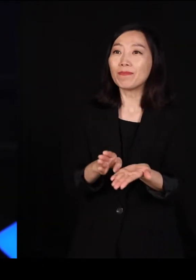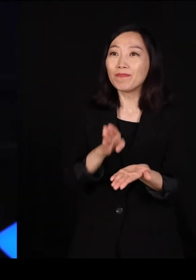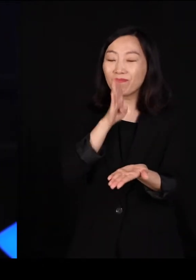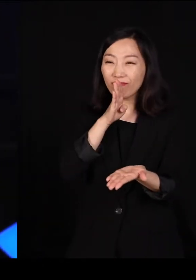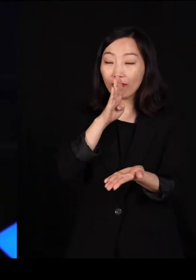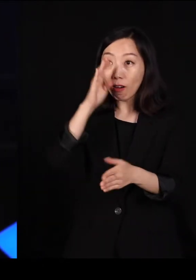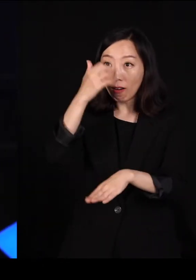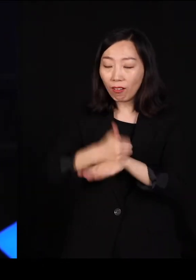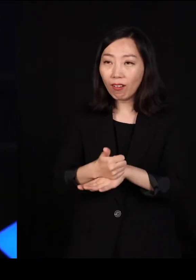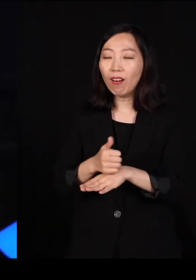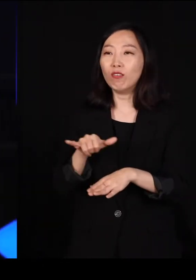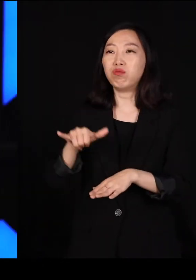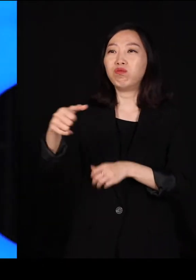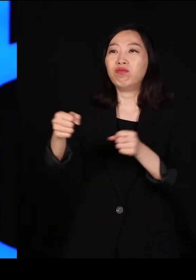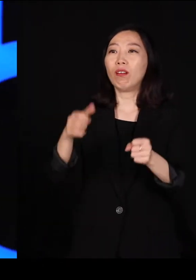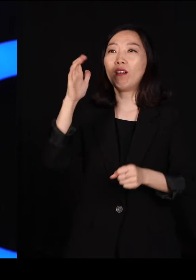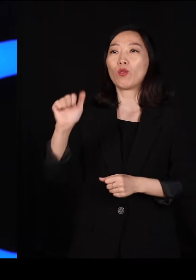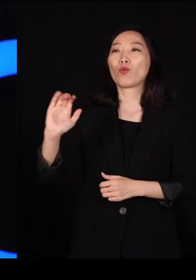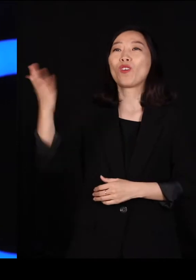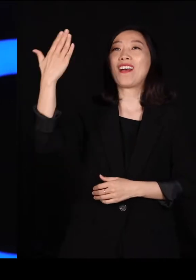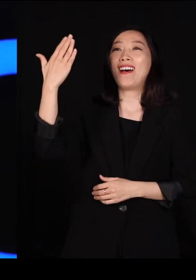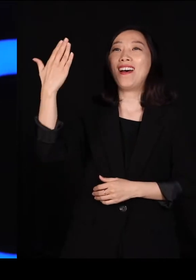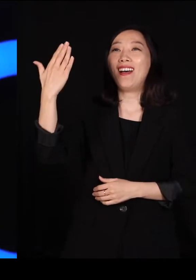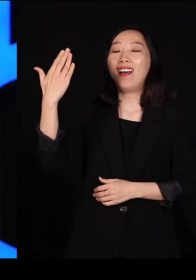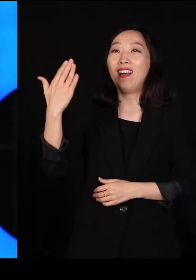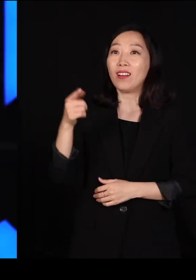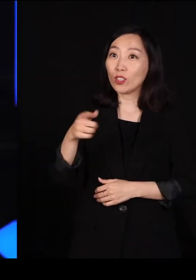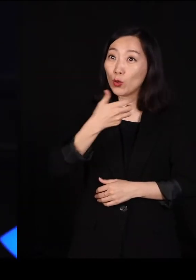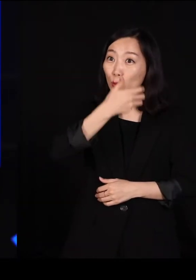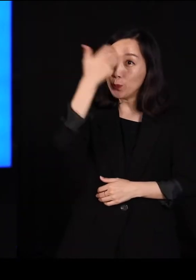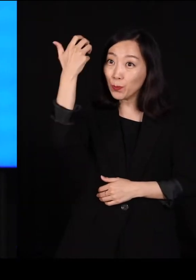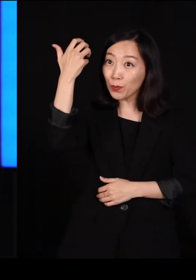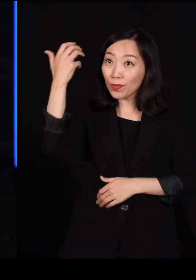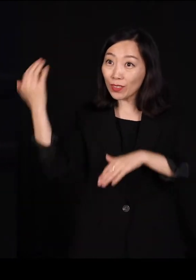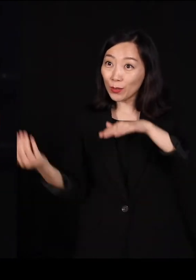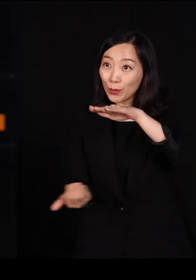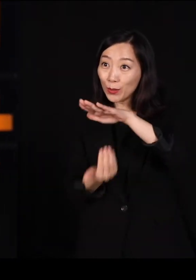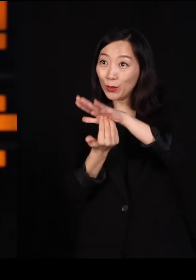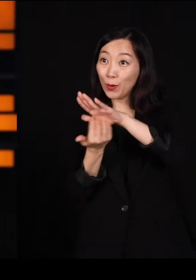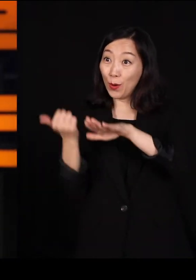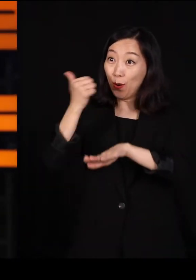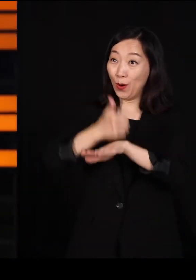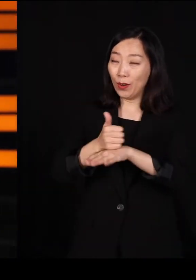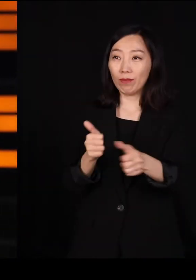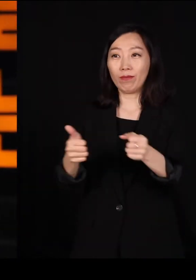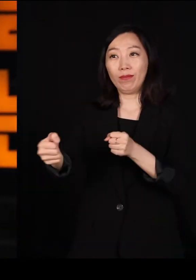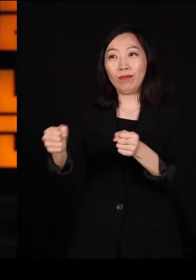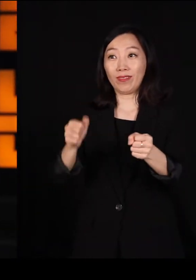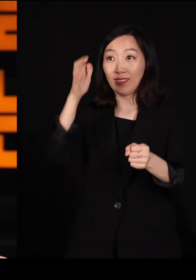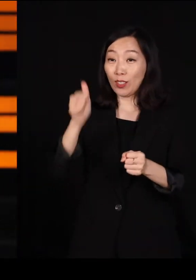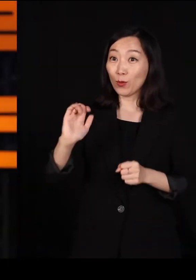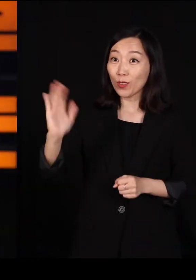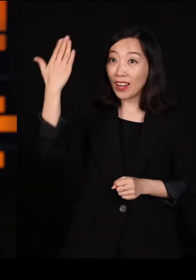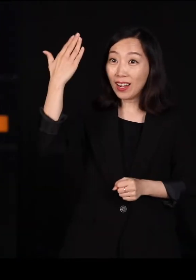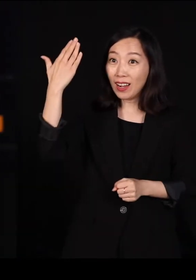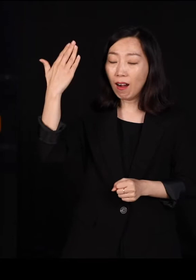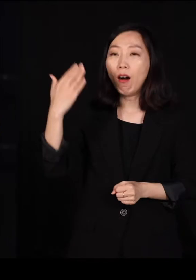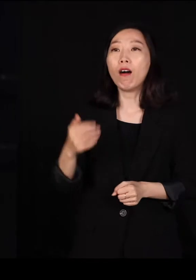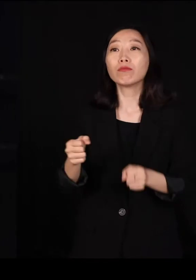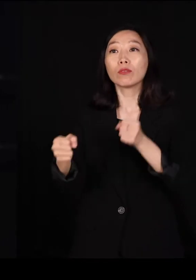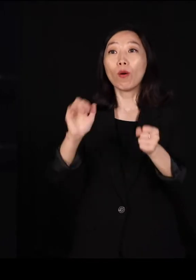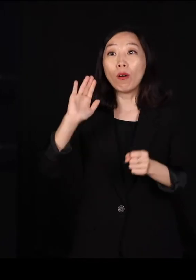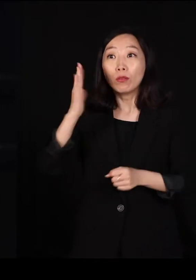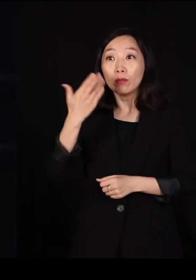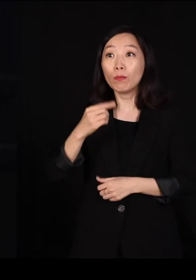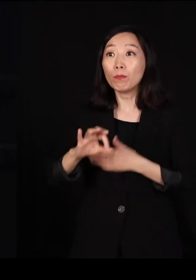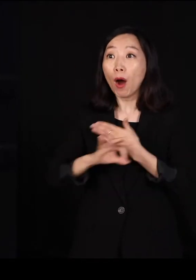했는데 실제로 기장이 됐어요. 꿈을 이루었어요. 기장이 됐어요. 근데 기장이 되면 여러분이 어떤 일을 하게